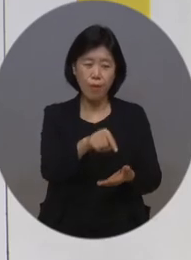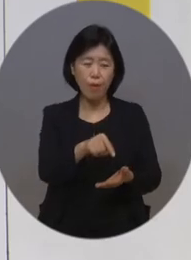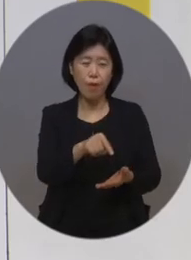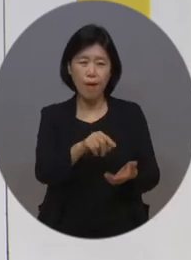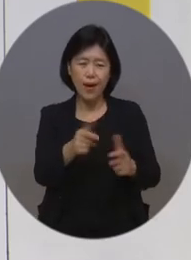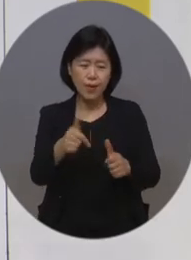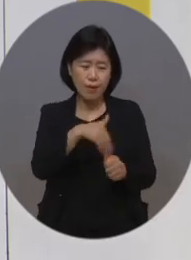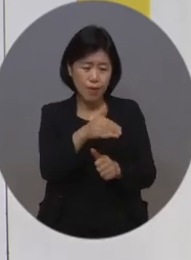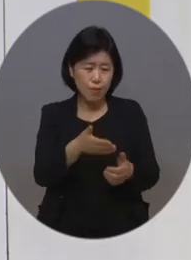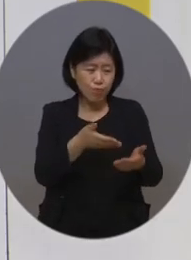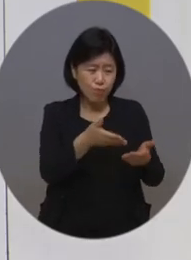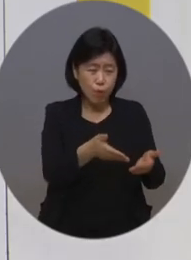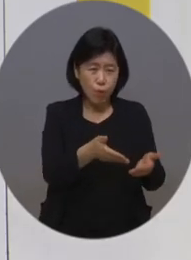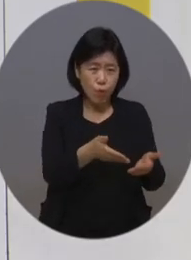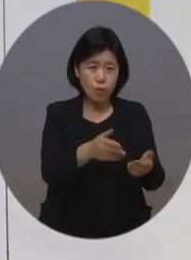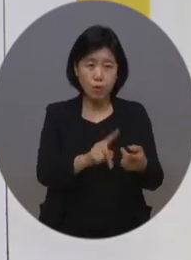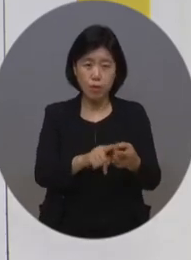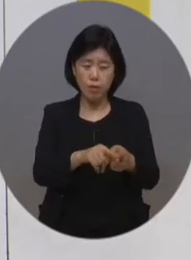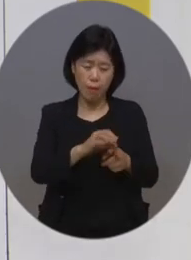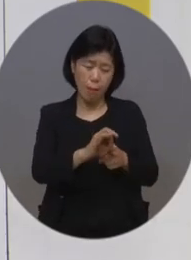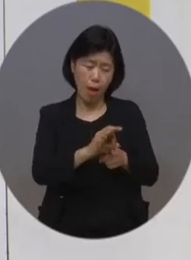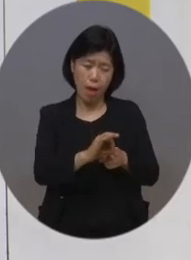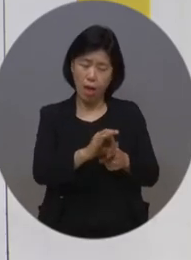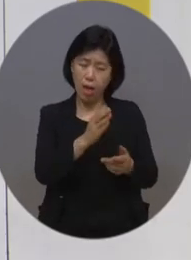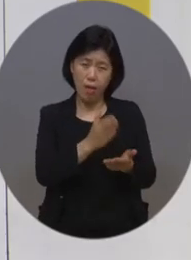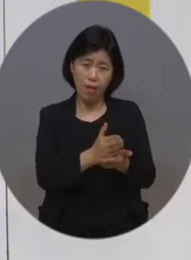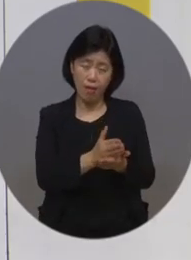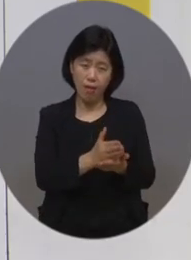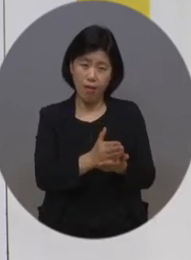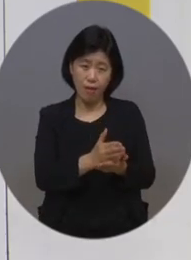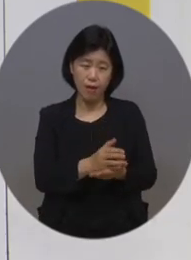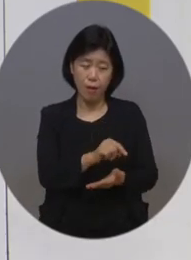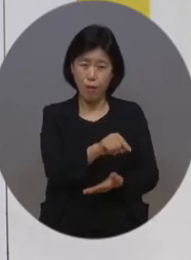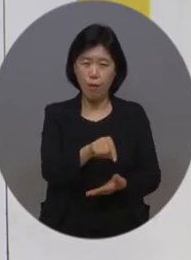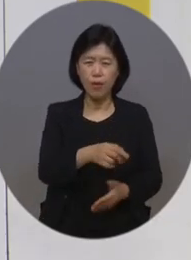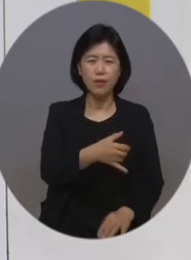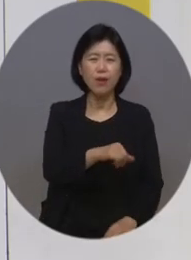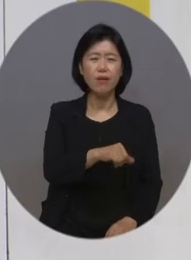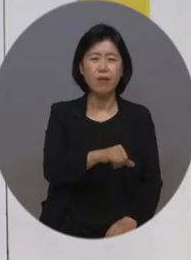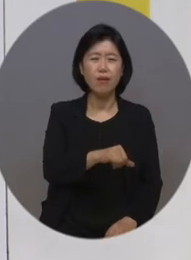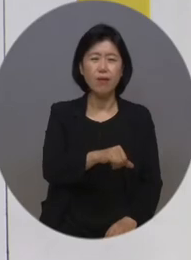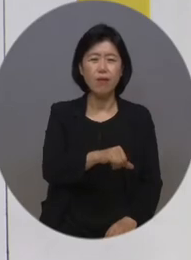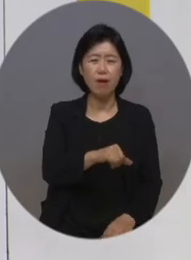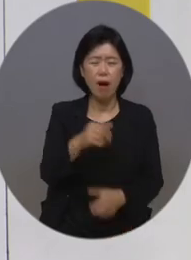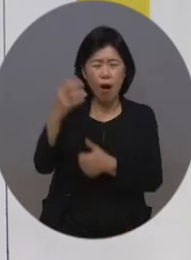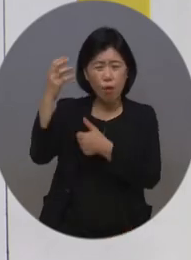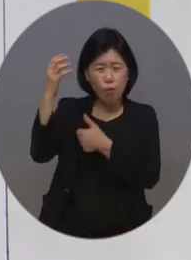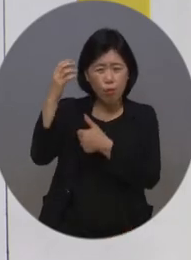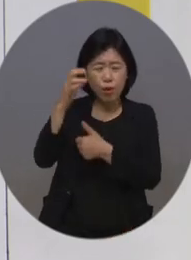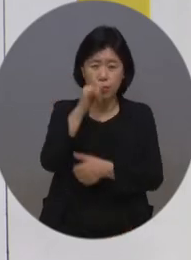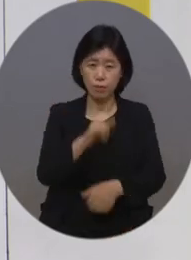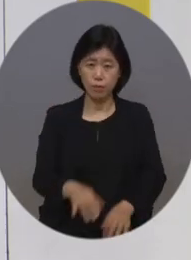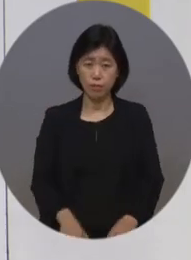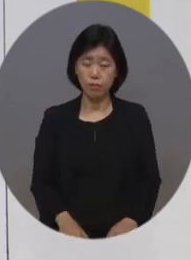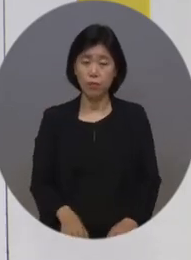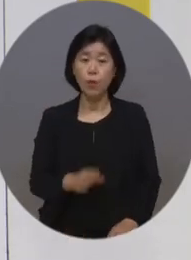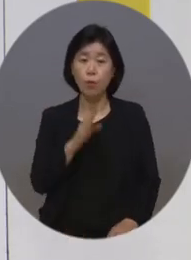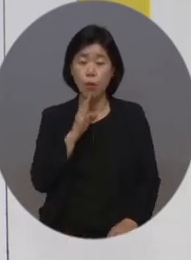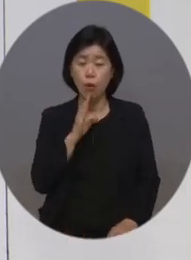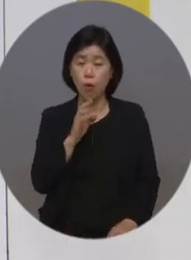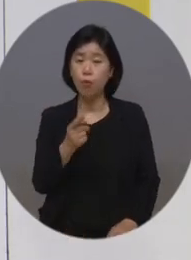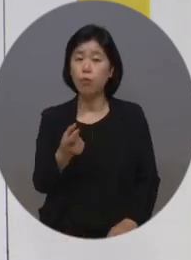이렇게 해서 눌르고 비교하고 그러면요 여기서 움츠러든 이게 나중에는 그런 부분들이 상당히 많이 들어옵니다 예